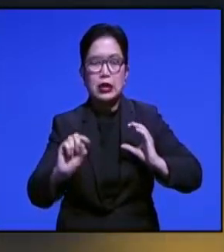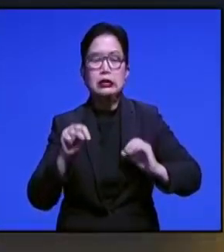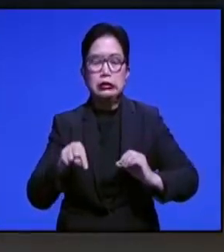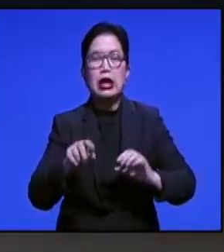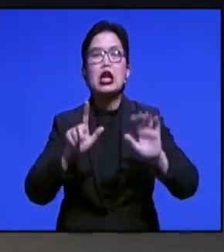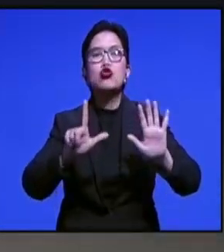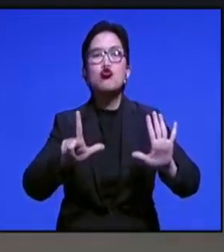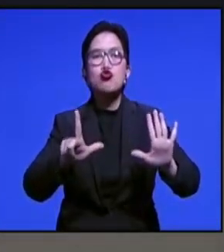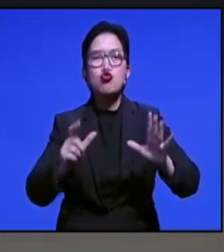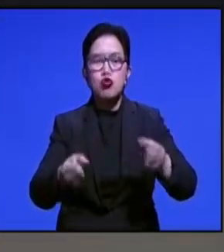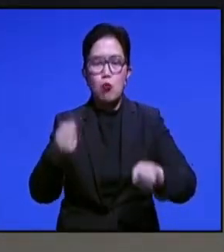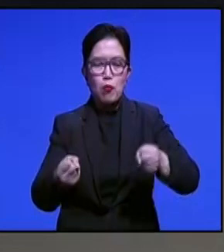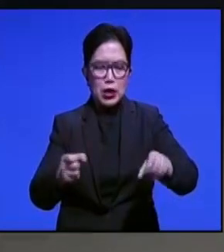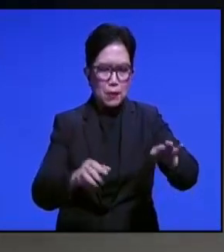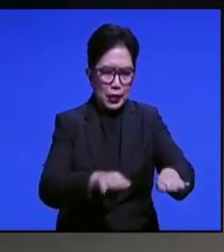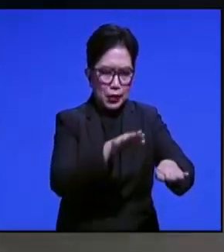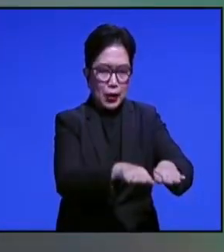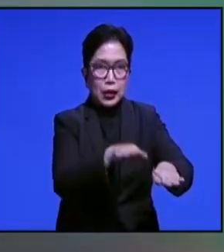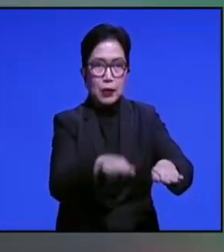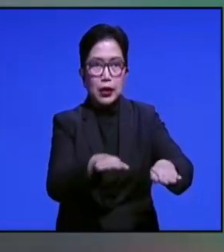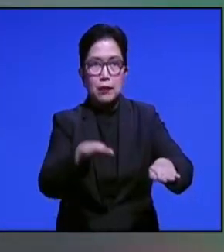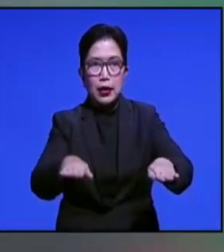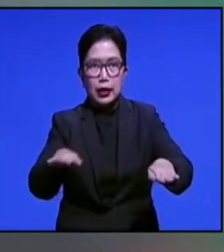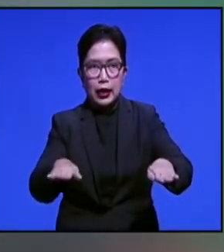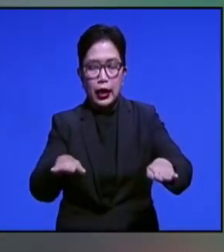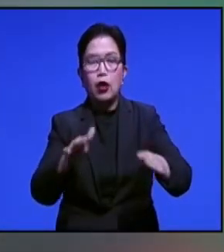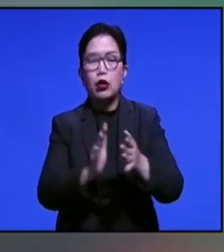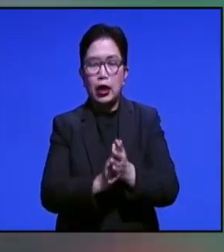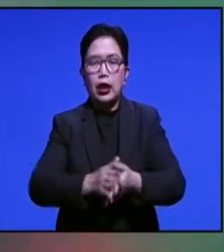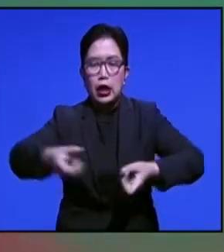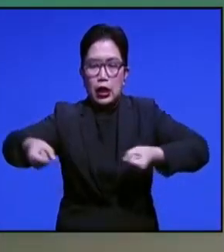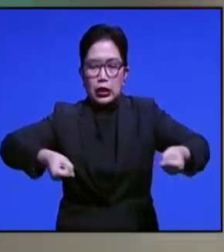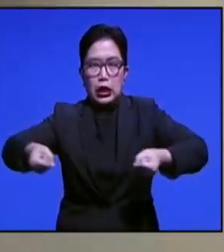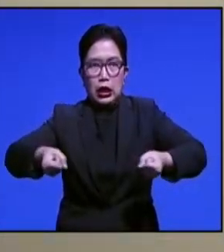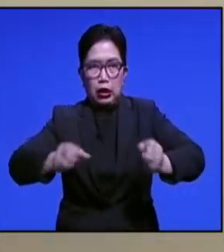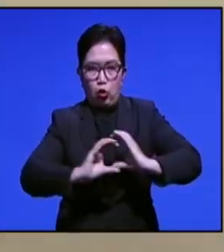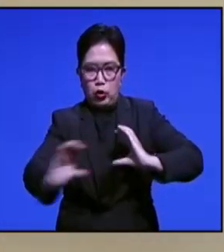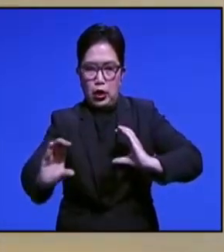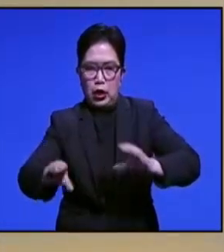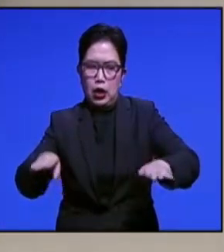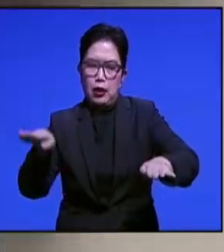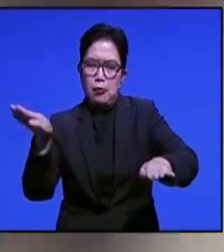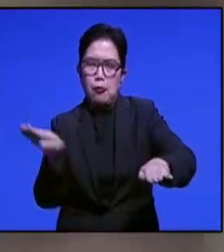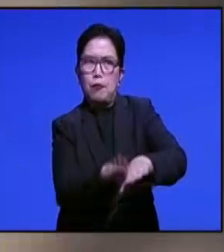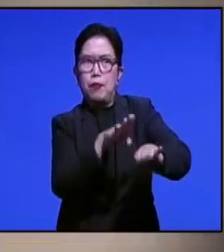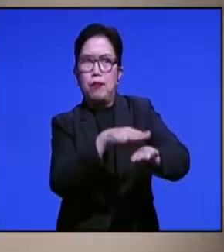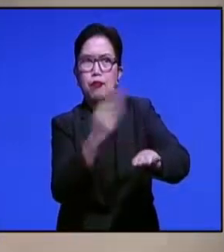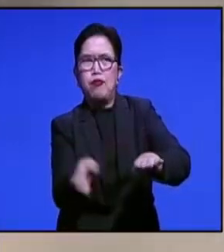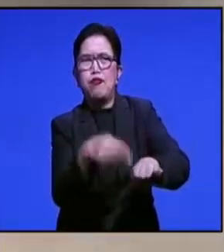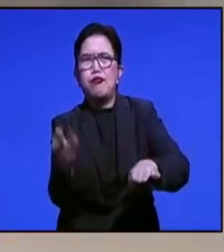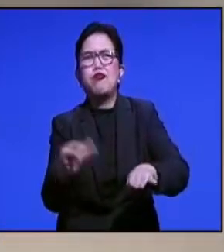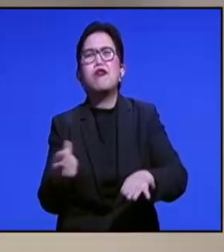kendaraan. Kejadian berawal saat truk yang melaju dari arah Bandung menuju Jakarta diduga mengalami kegagalan fungsi